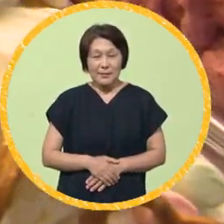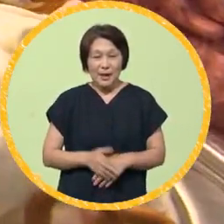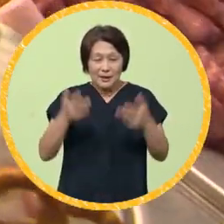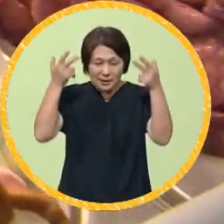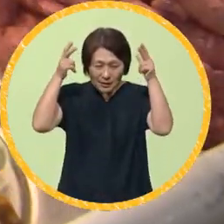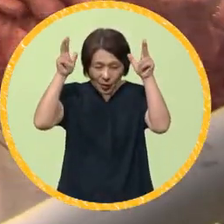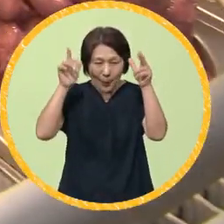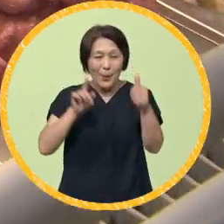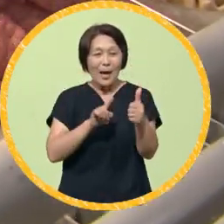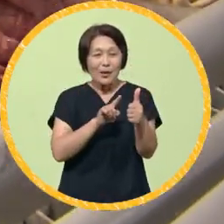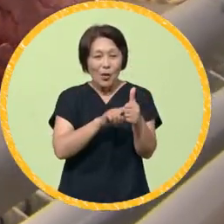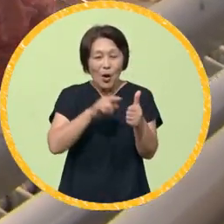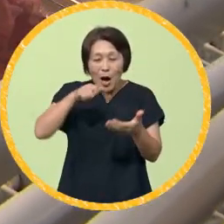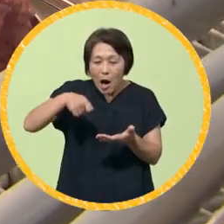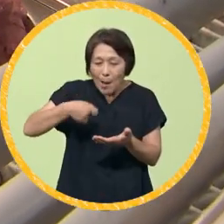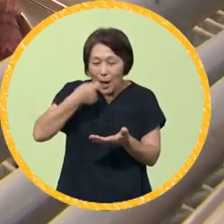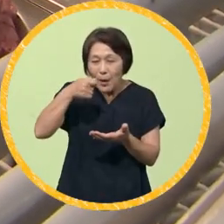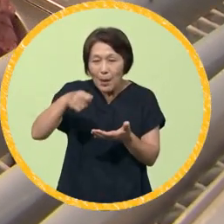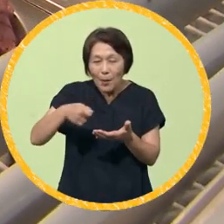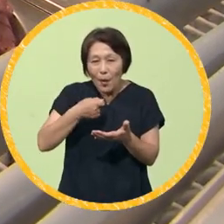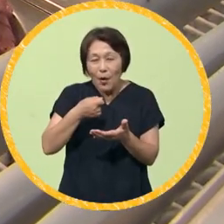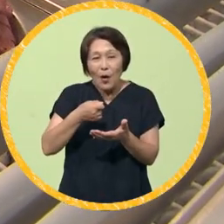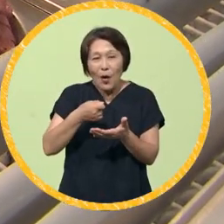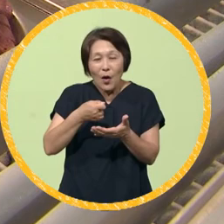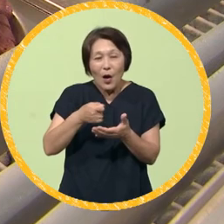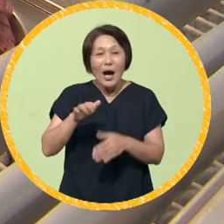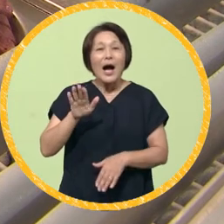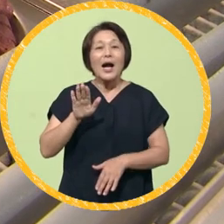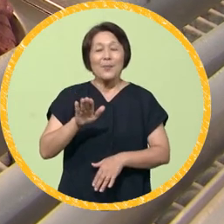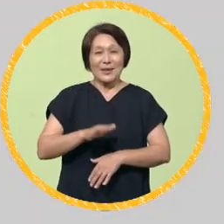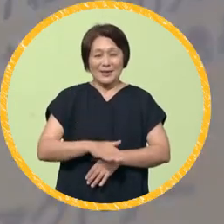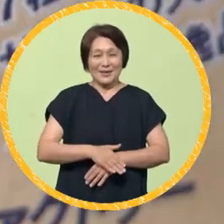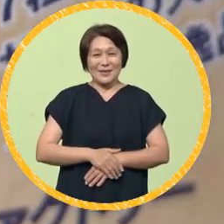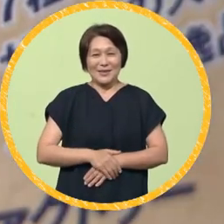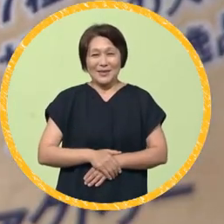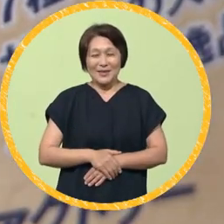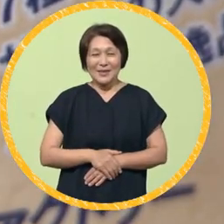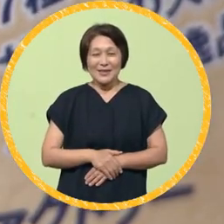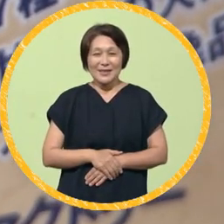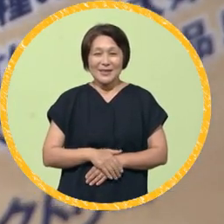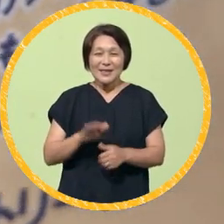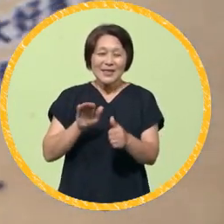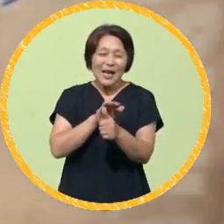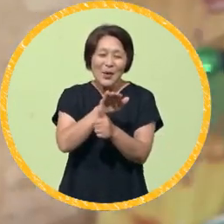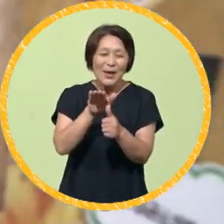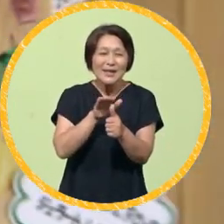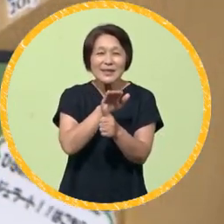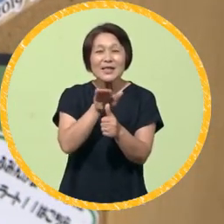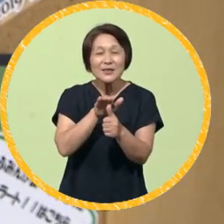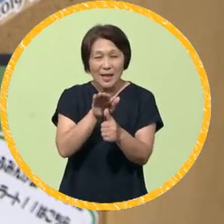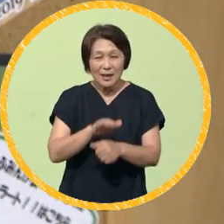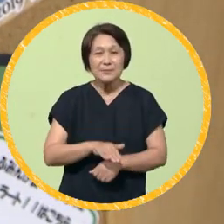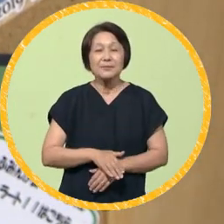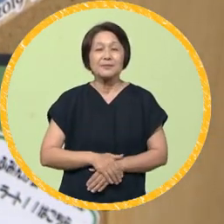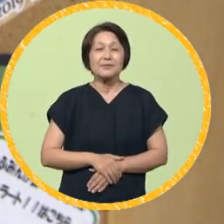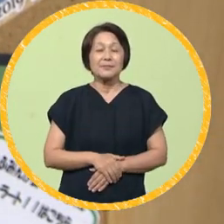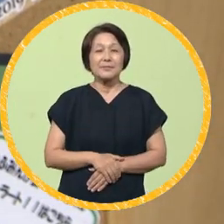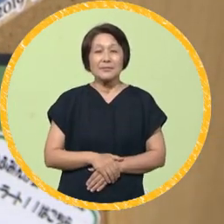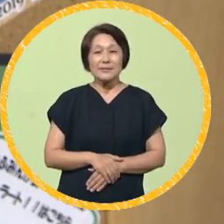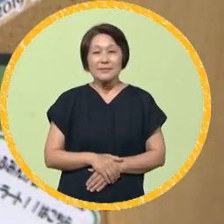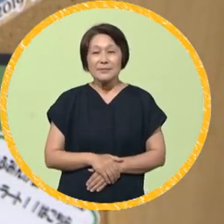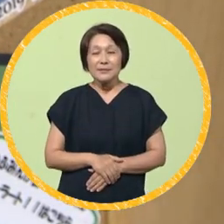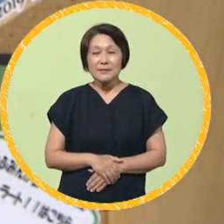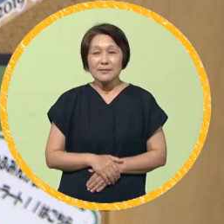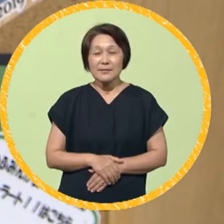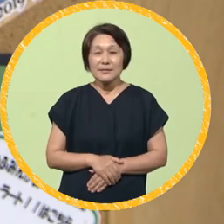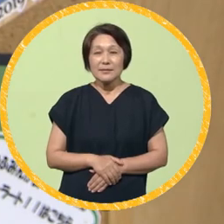レインボーパフェも人気ですか。 はい、大人気です。 おー、だってもう見栄えも可愛らしいですもんね。ちょっと